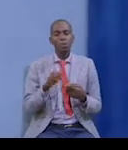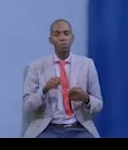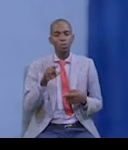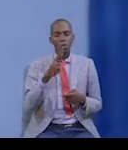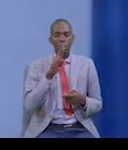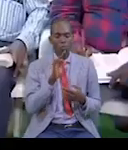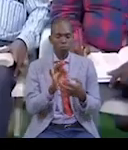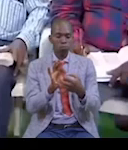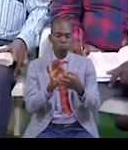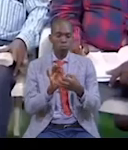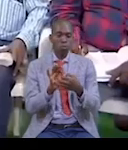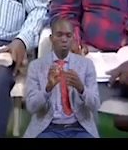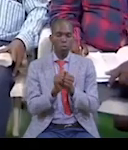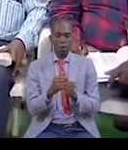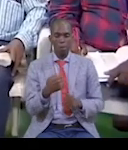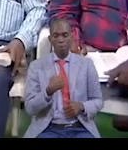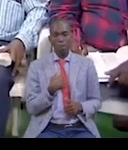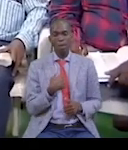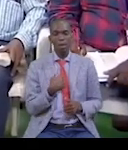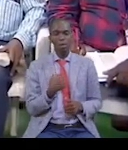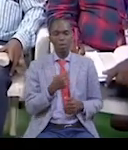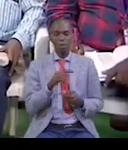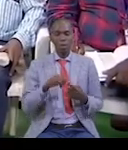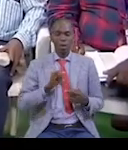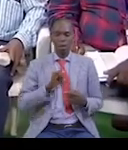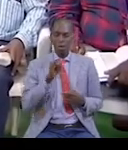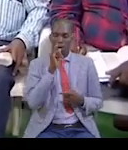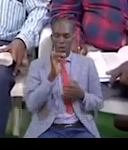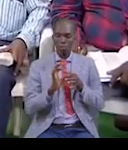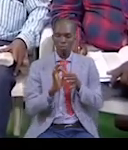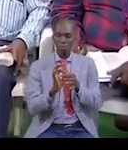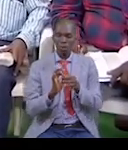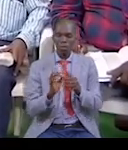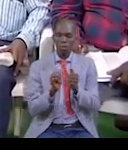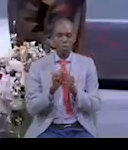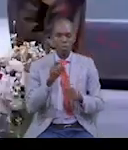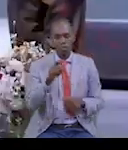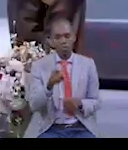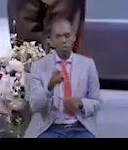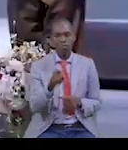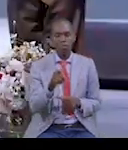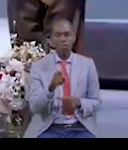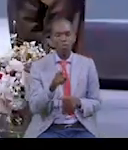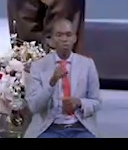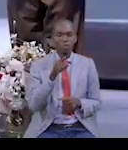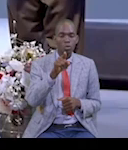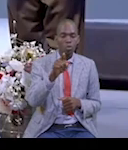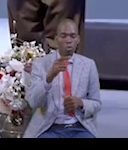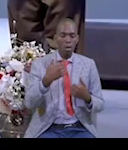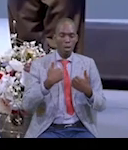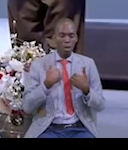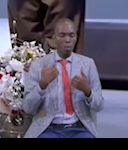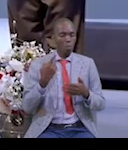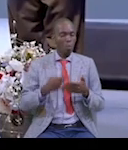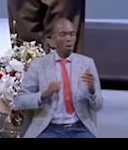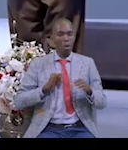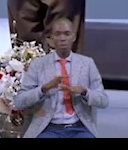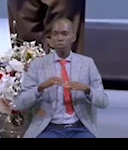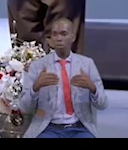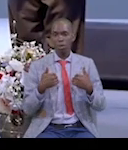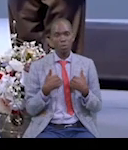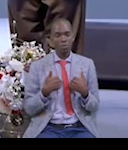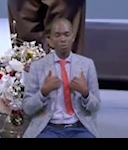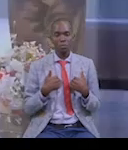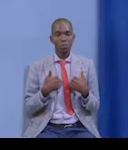with me. మీరు నాతో కలిసినప్పుడు. When I'm united with you. నేను మీతో కలిసినప్పుడు. You have what I don't have. నేనేం కలిగి